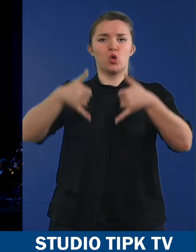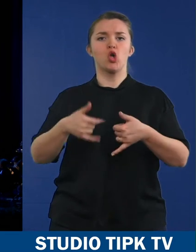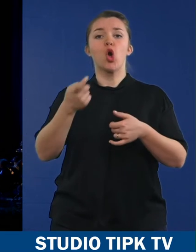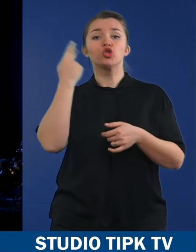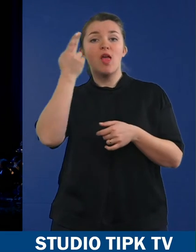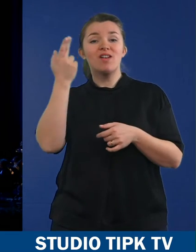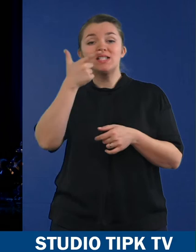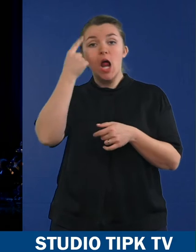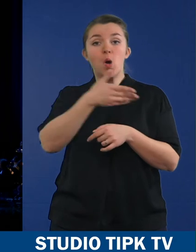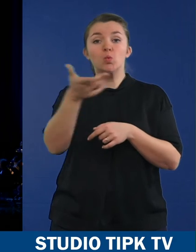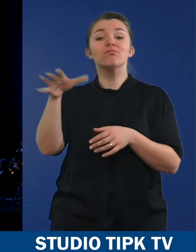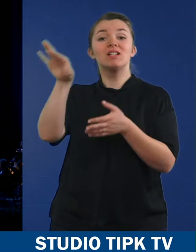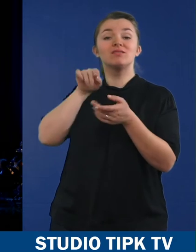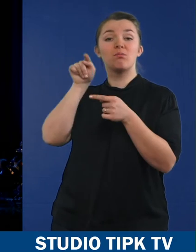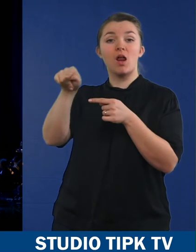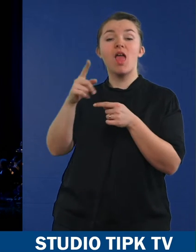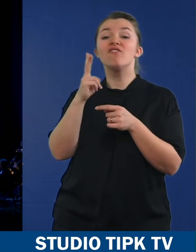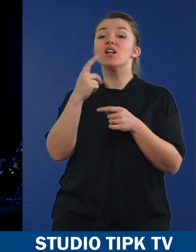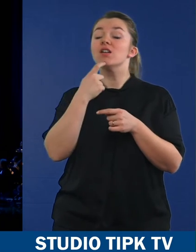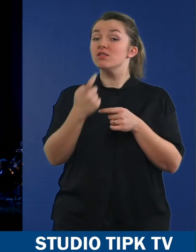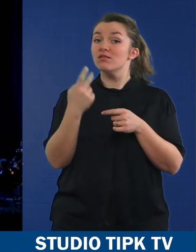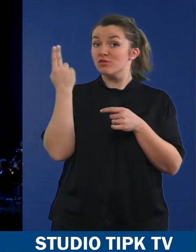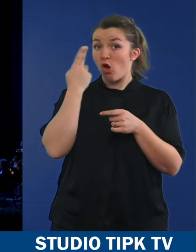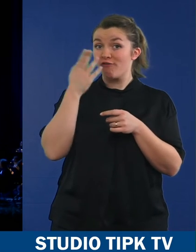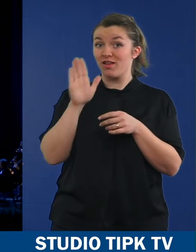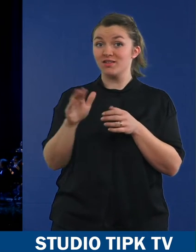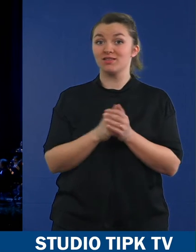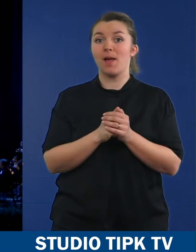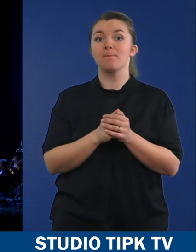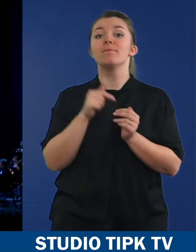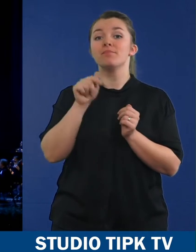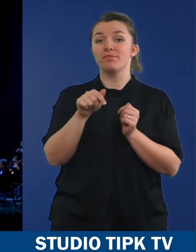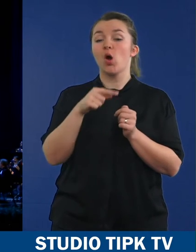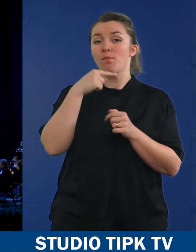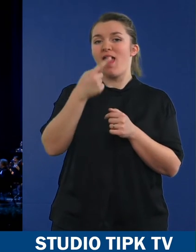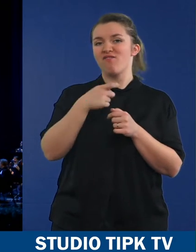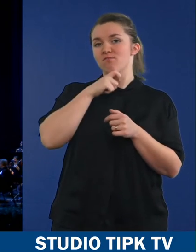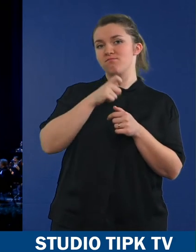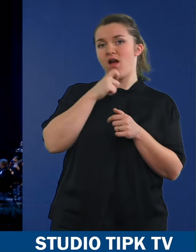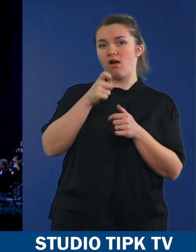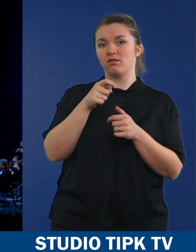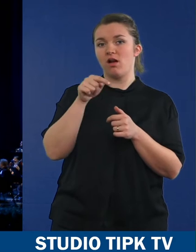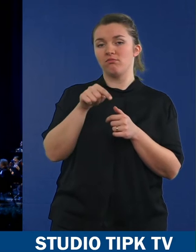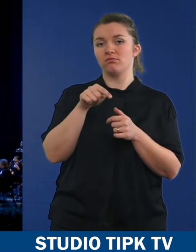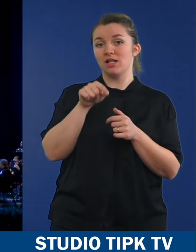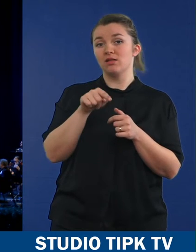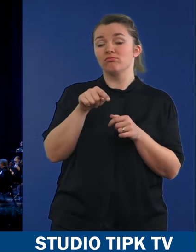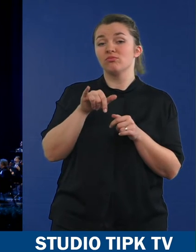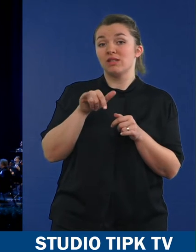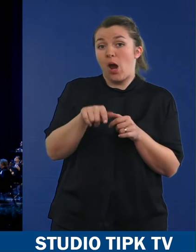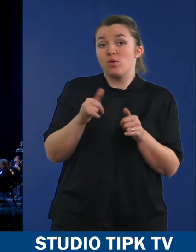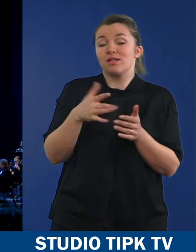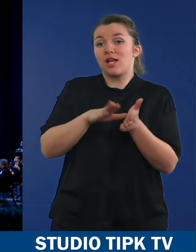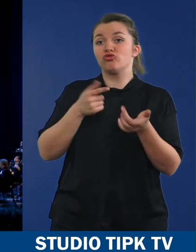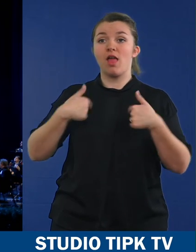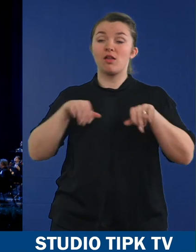ljudstva izbranih. V jeziku slovenskem. Tako, pravi bajka, se je začela